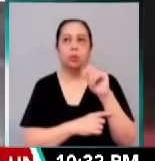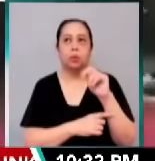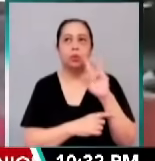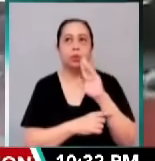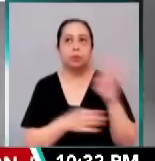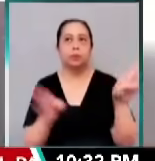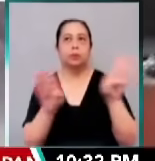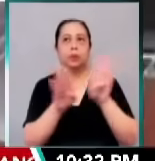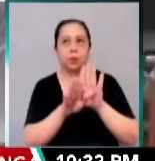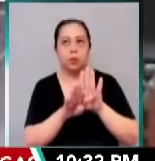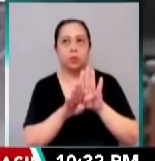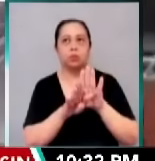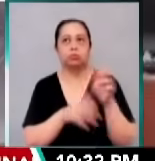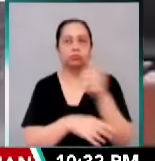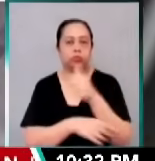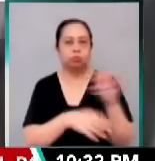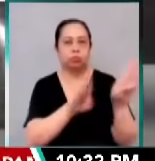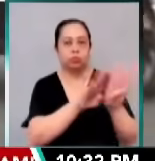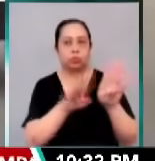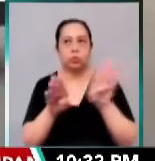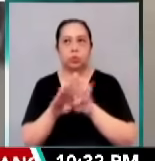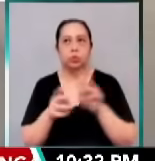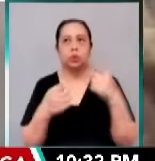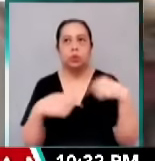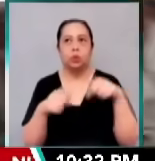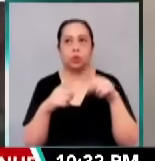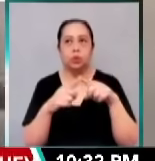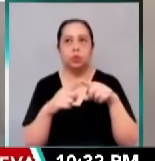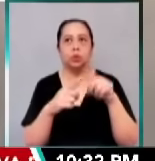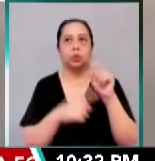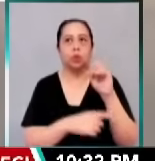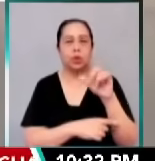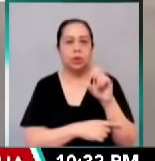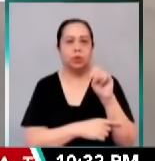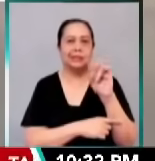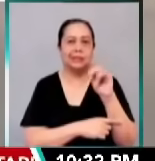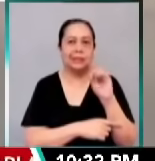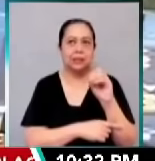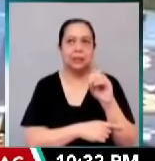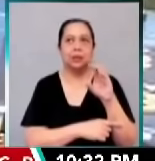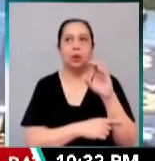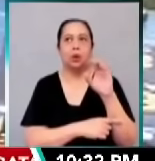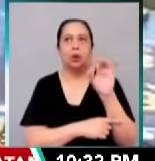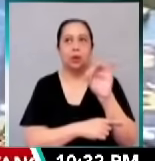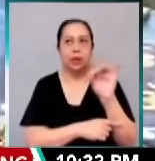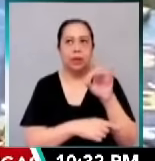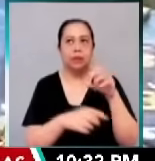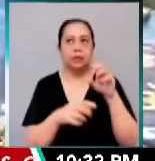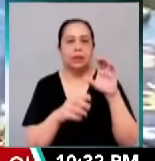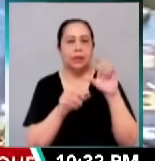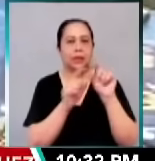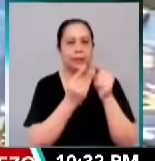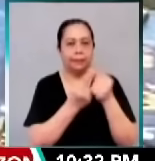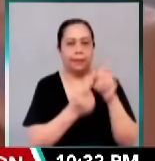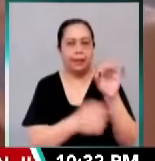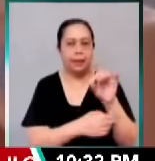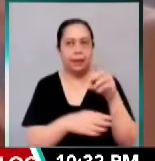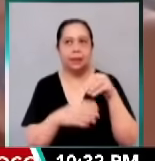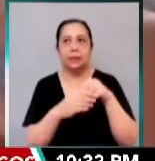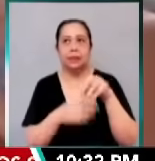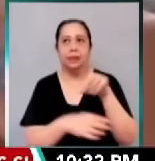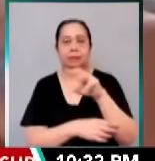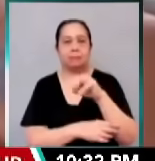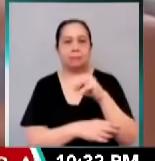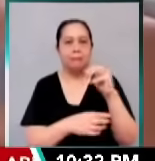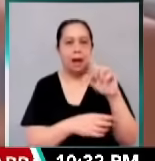will be closed if you are going to Toledo or Sinsin or Campo Otso sa Mindanilla. Pero may ilan pa din na nagbabaka sakaling